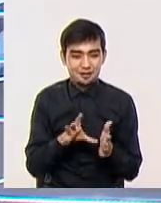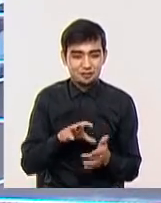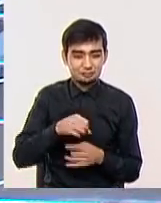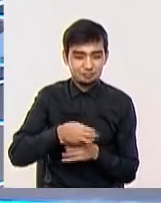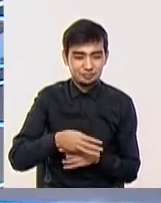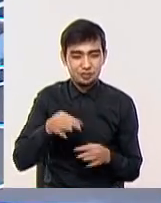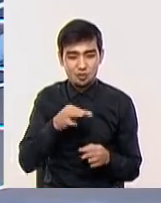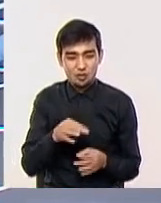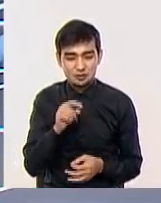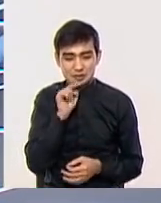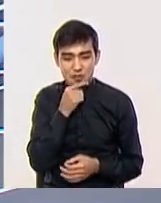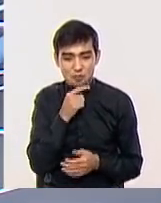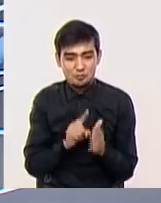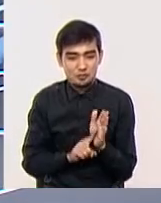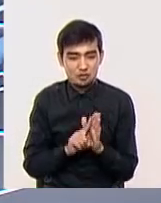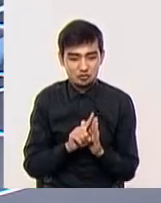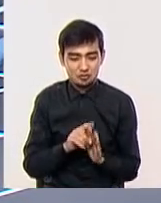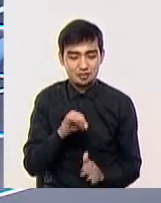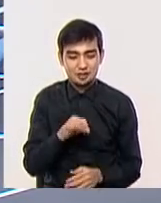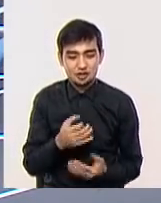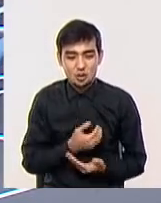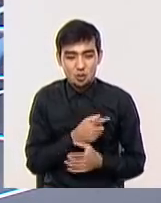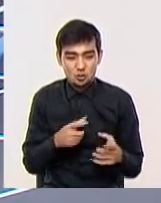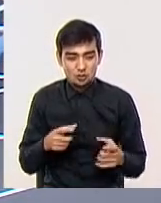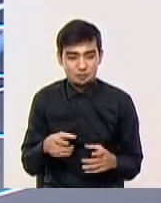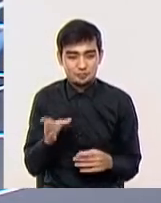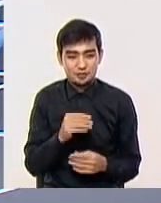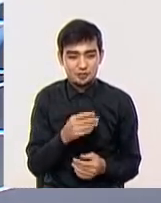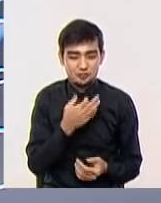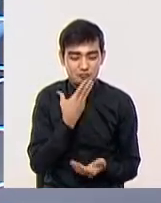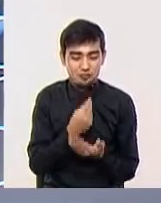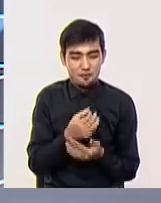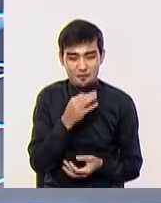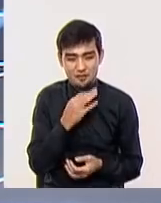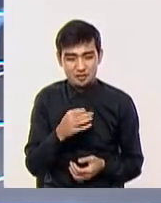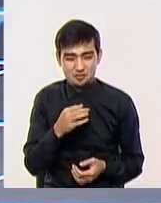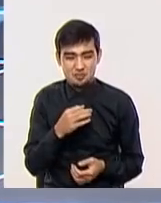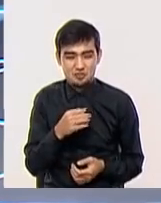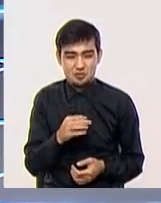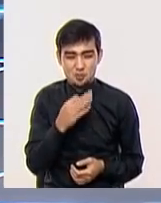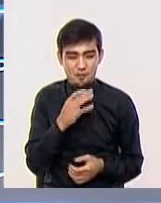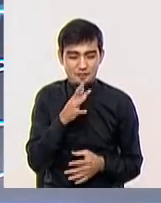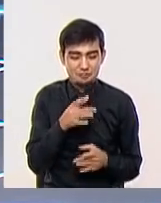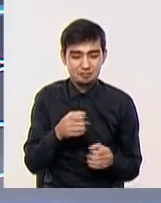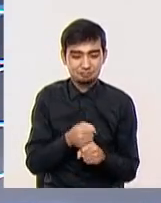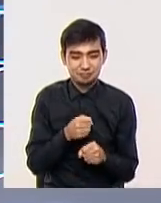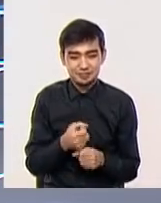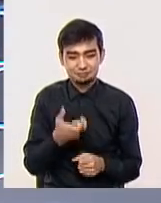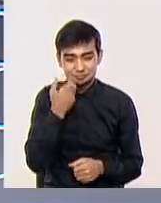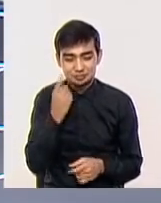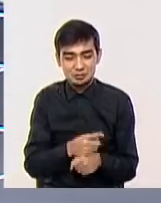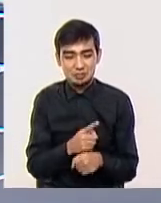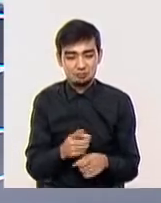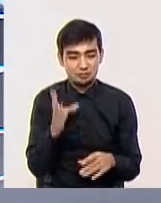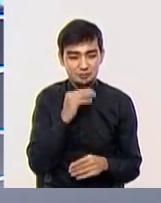энергиясы үнемделе бастайды. Демек, тұрғындарға қалаған уақытында қуат көзін пайдалануға шектеу қойылады. Аймақтағы